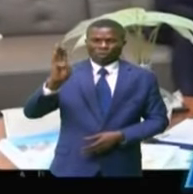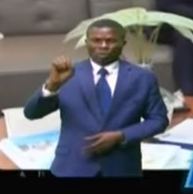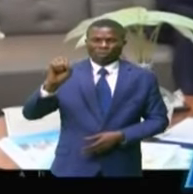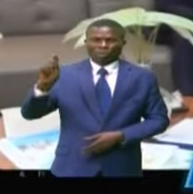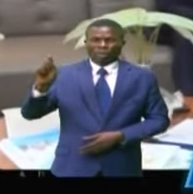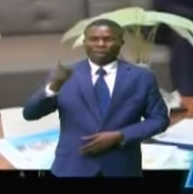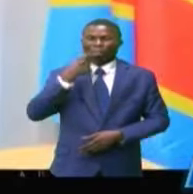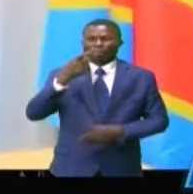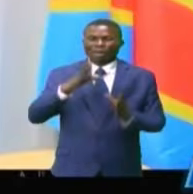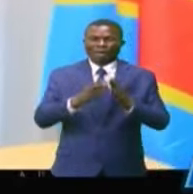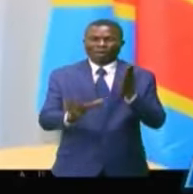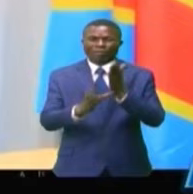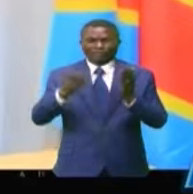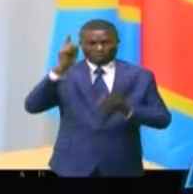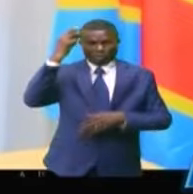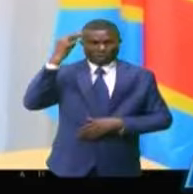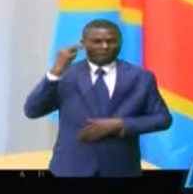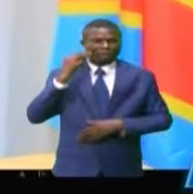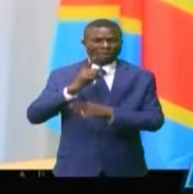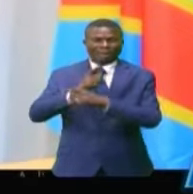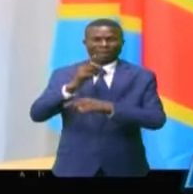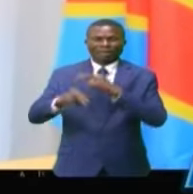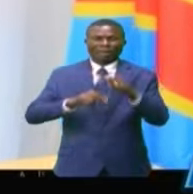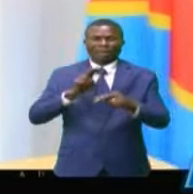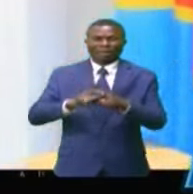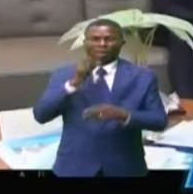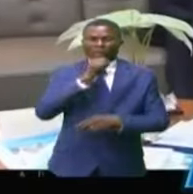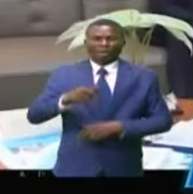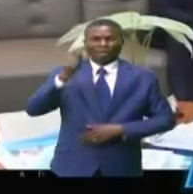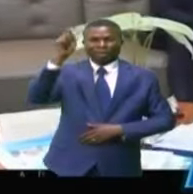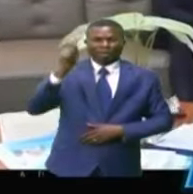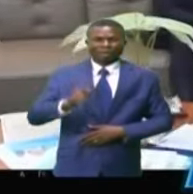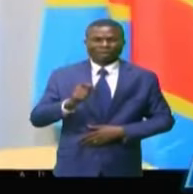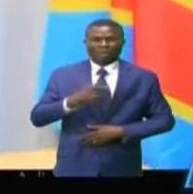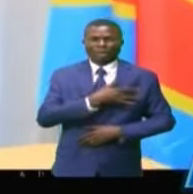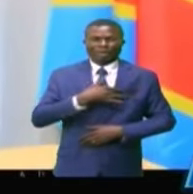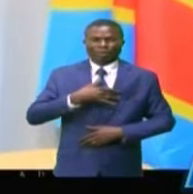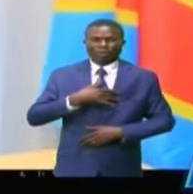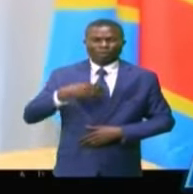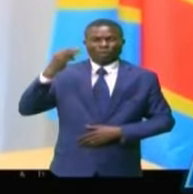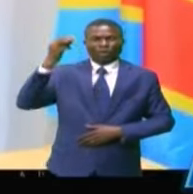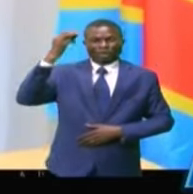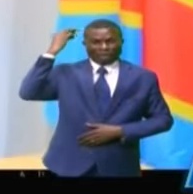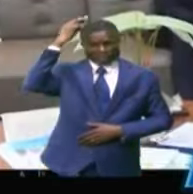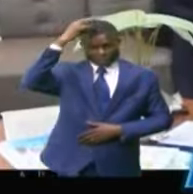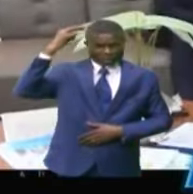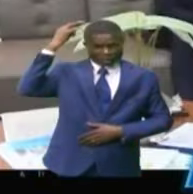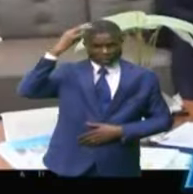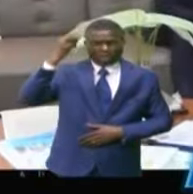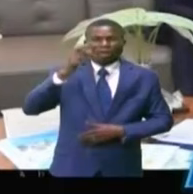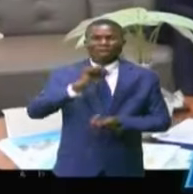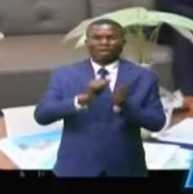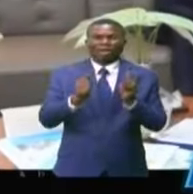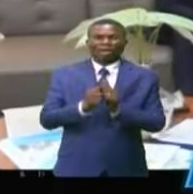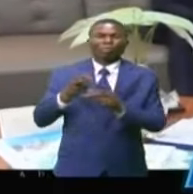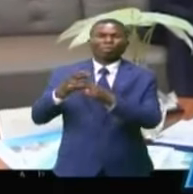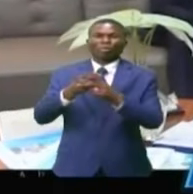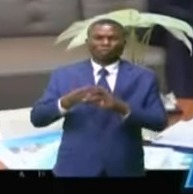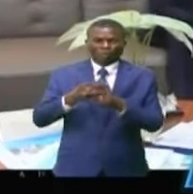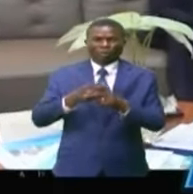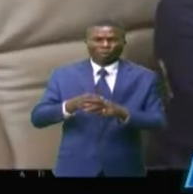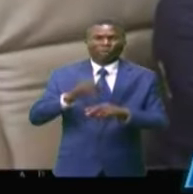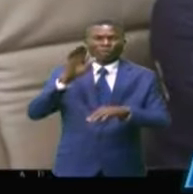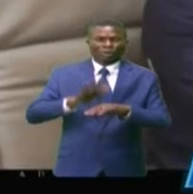vice-premier ministre, ministre de la Défense nationale et des anciens combattants, Jean-Pierre Bemba Gombo. La situation sécuritaire